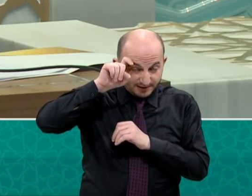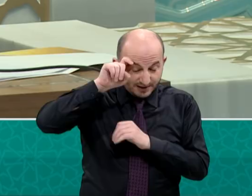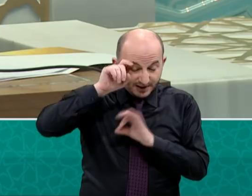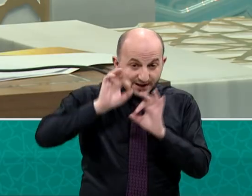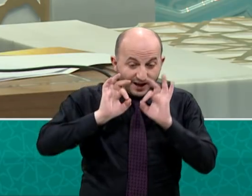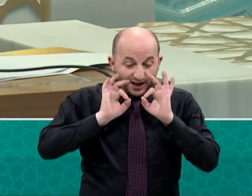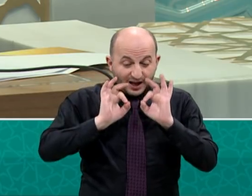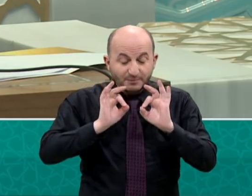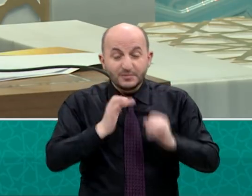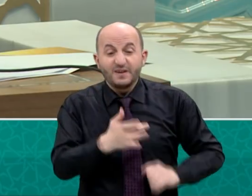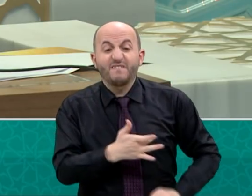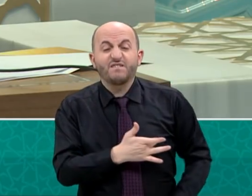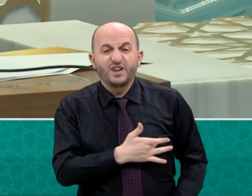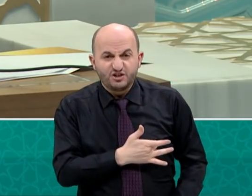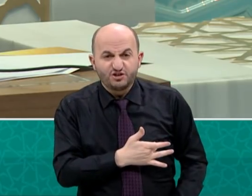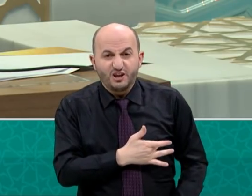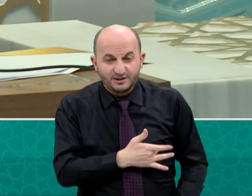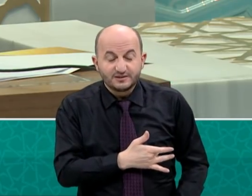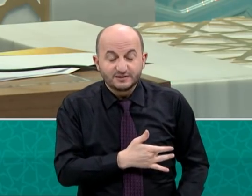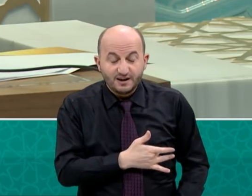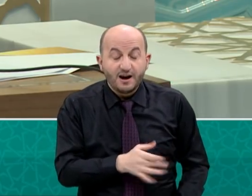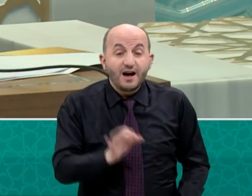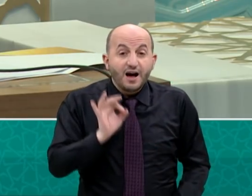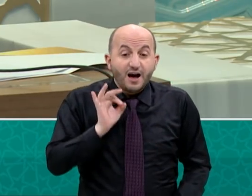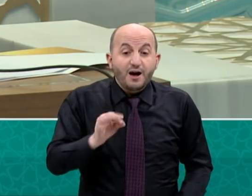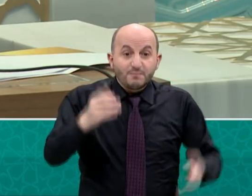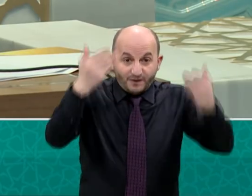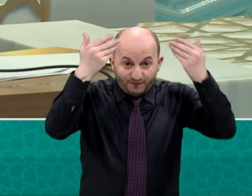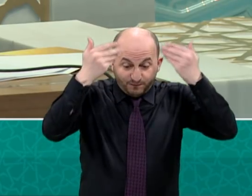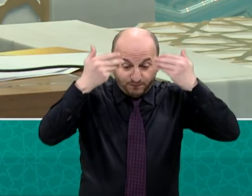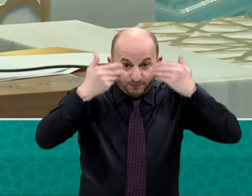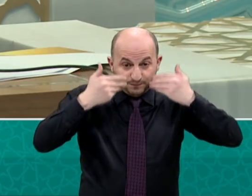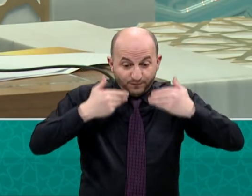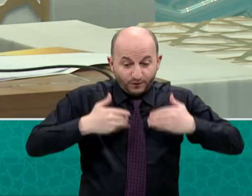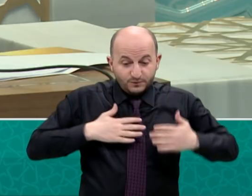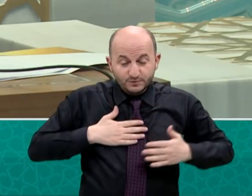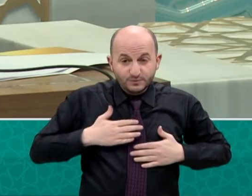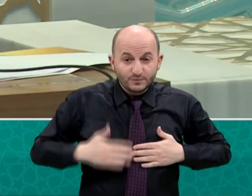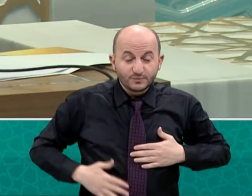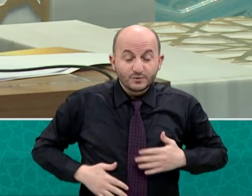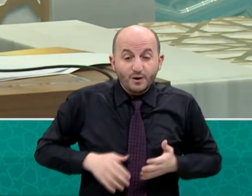hem vicdanını hem de vücut azalarını